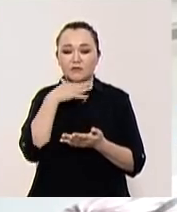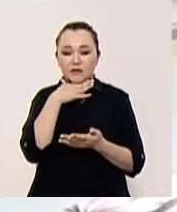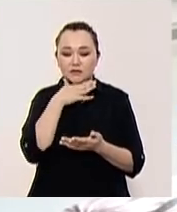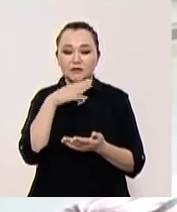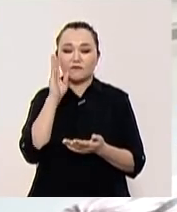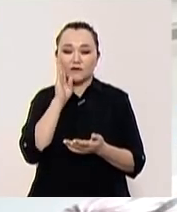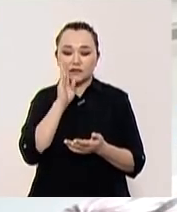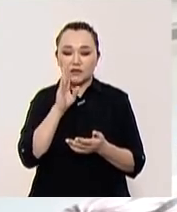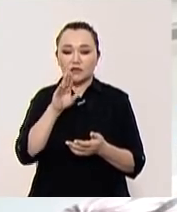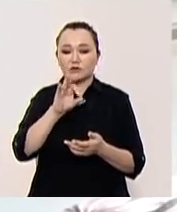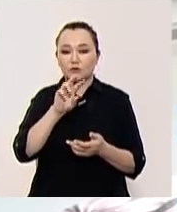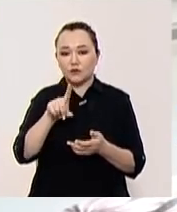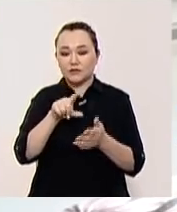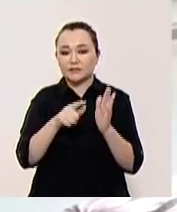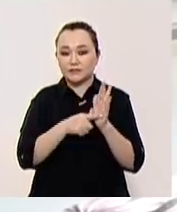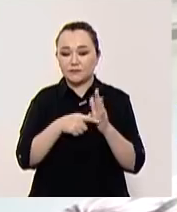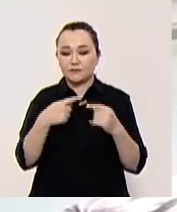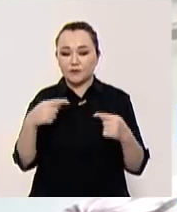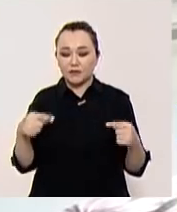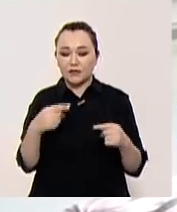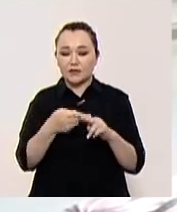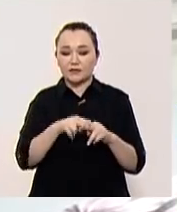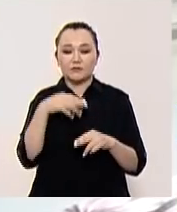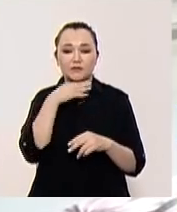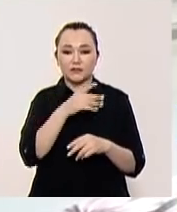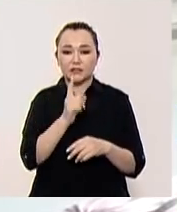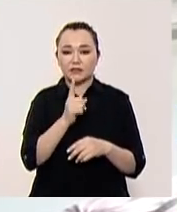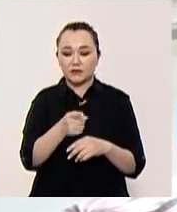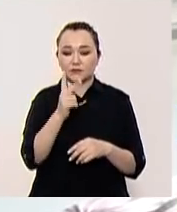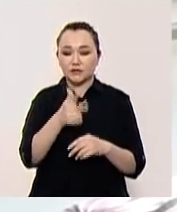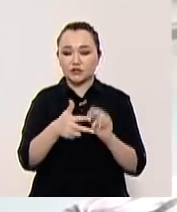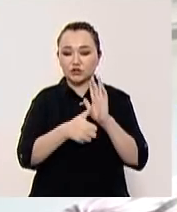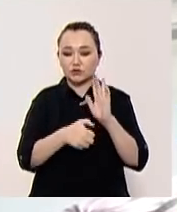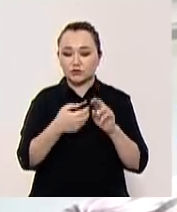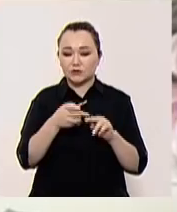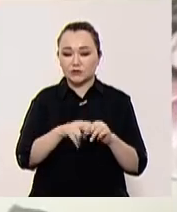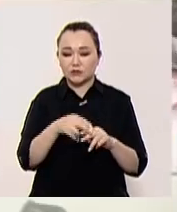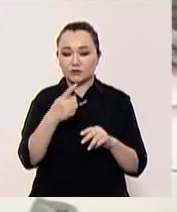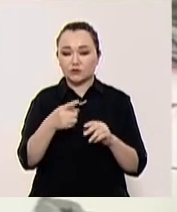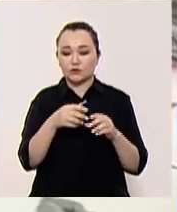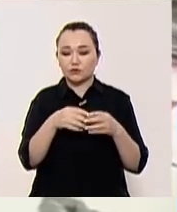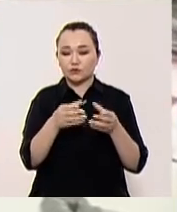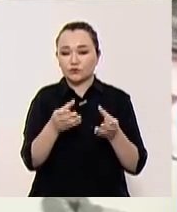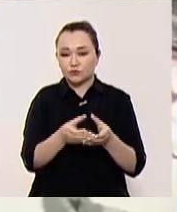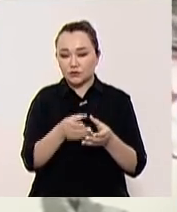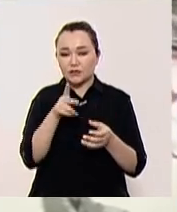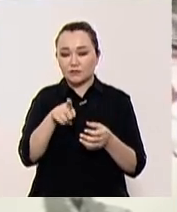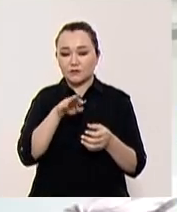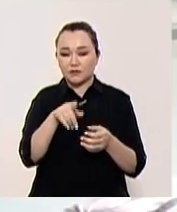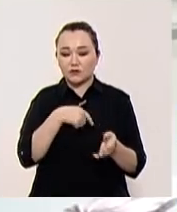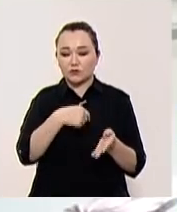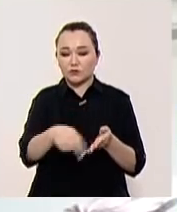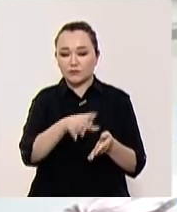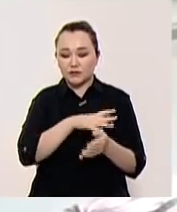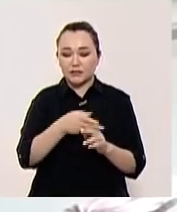деген 7 түрлі. Мына етті килограмы 3600 теңге. Мен мына бір кусок етті 2000 теңгеге алдым.